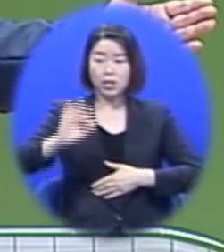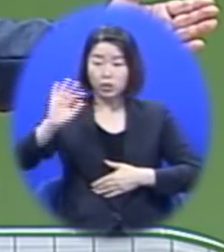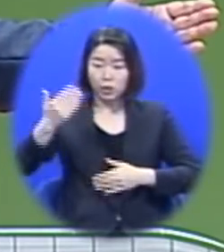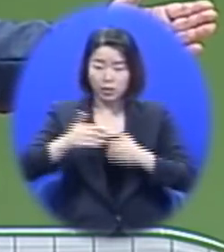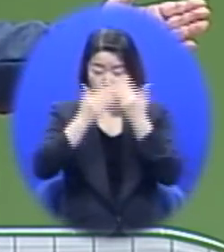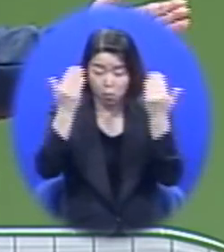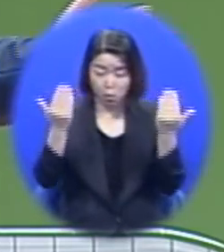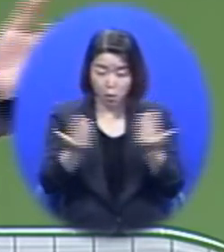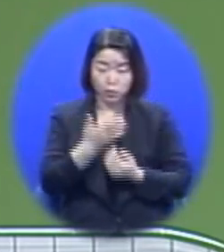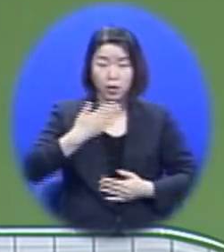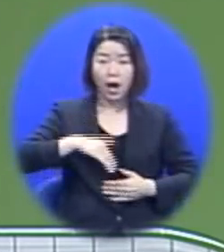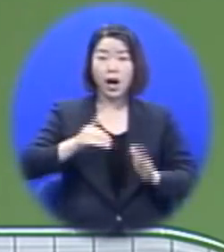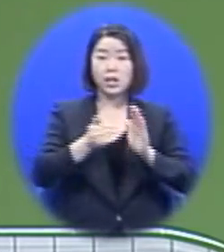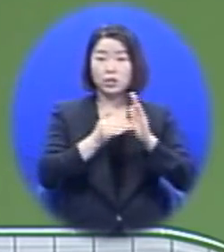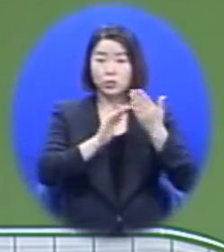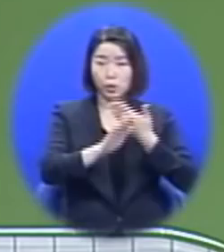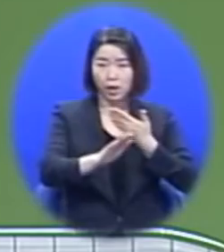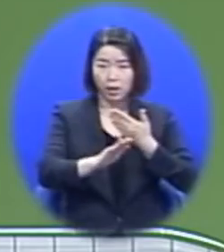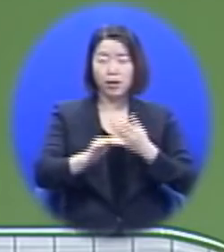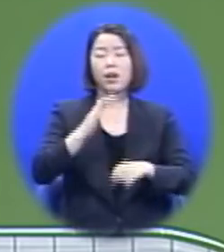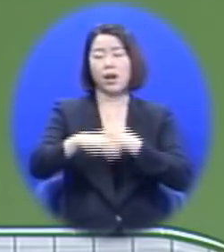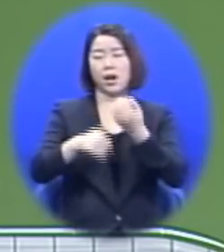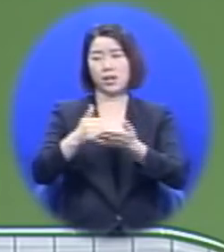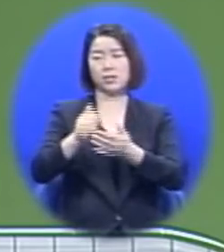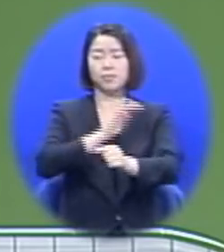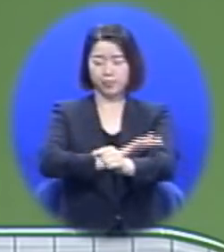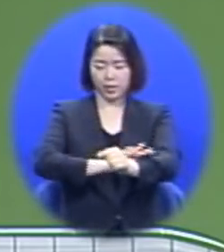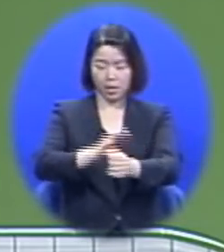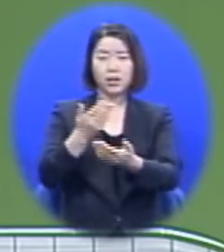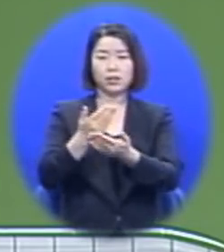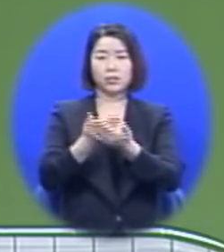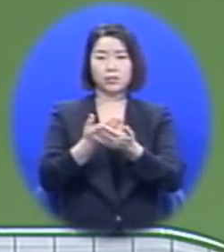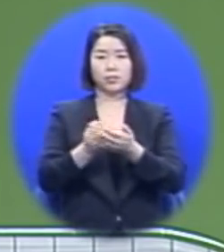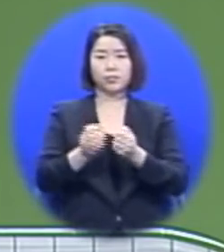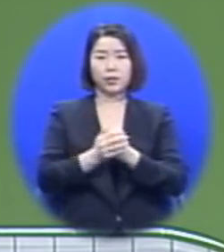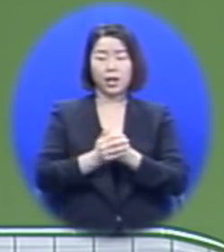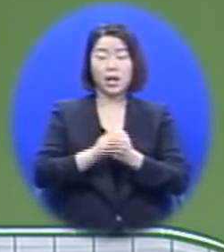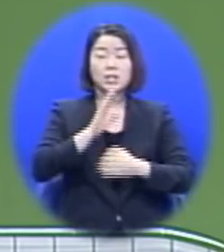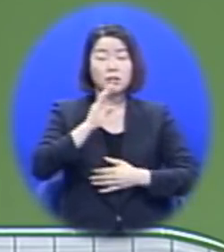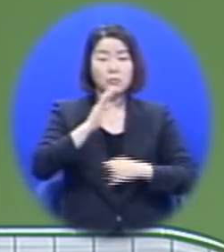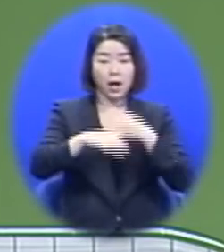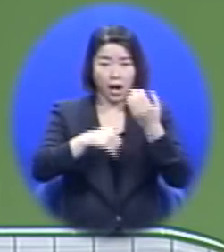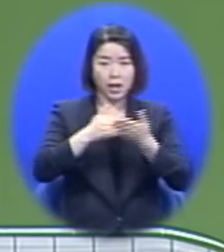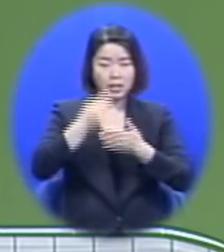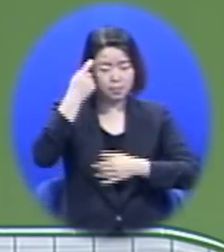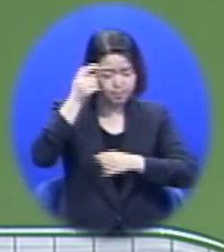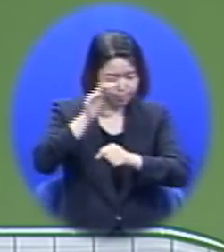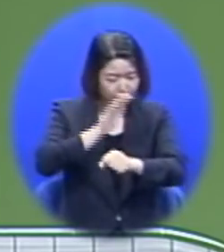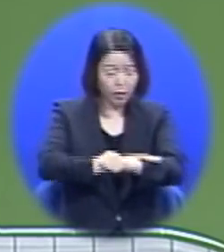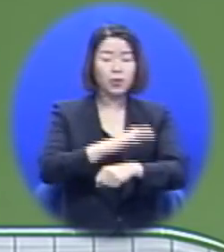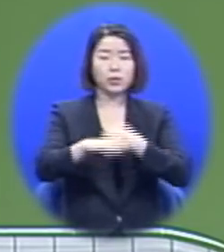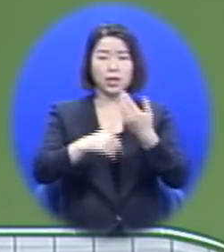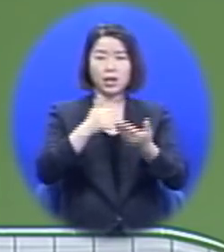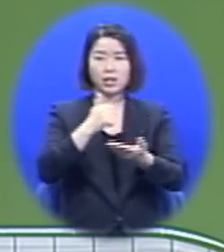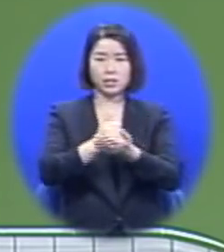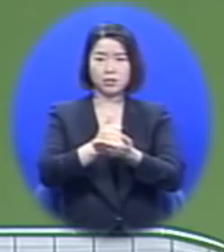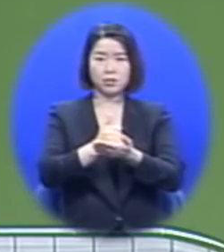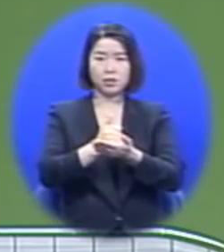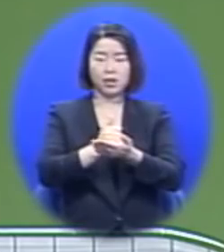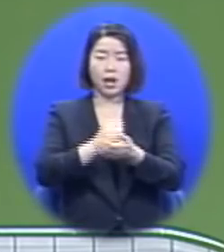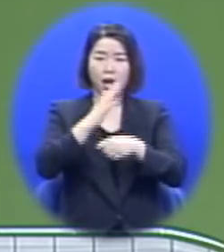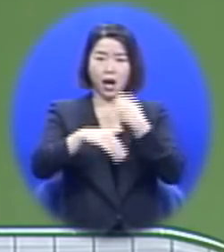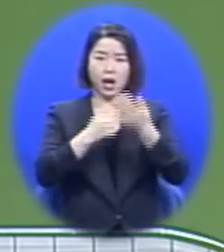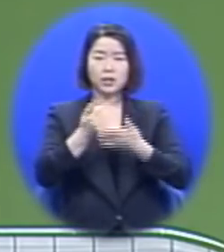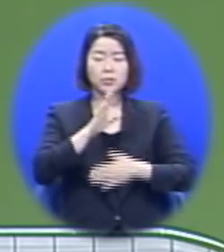알고 나면 하나님 잘하셨어요. 하나님, 정말 하나님은 지혜로우신 하나님이세요. 하나님이